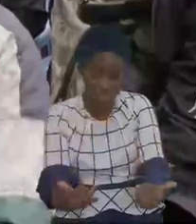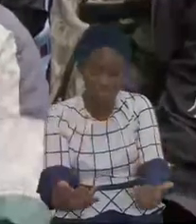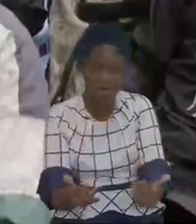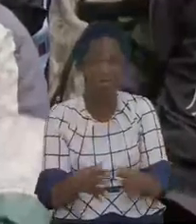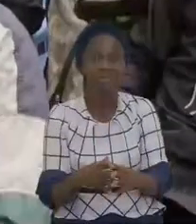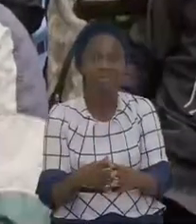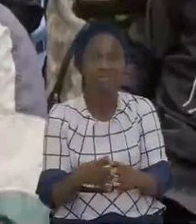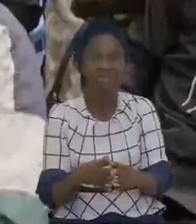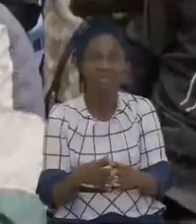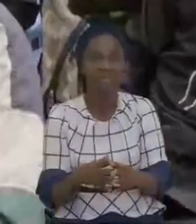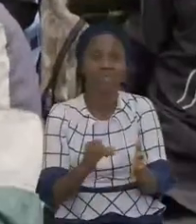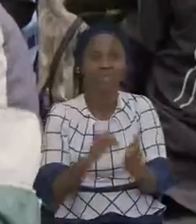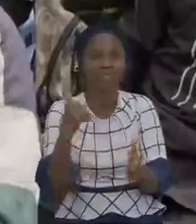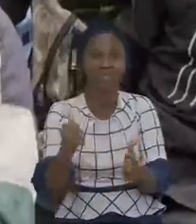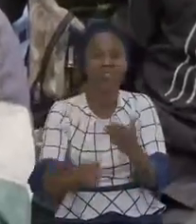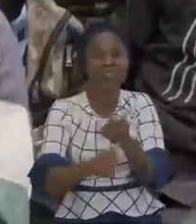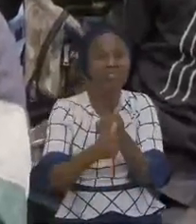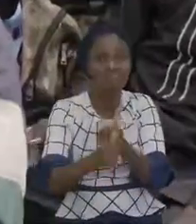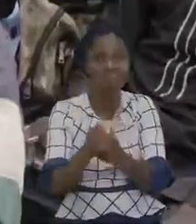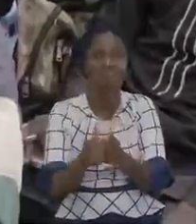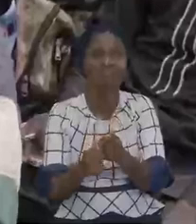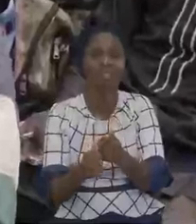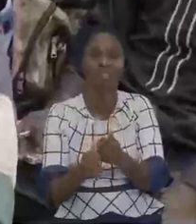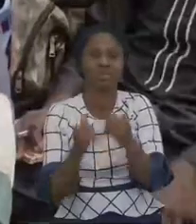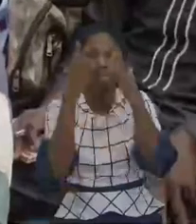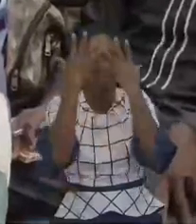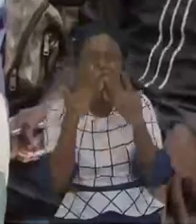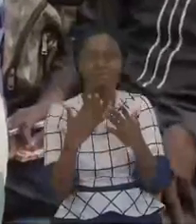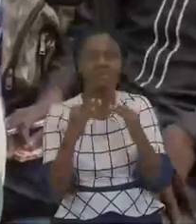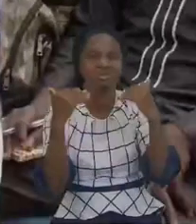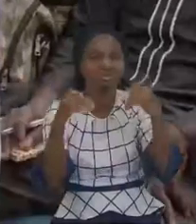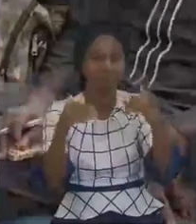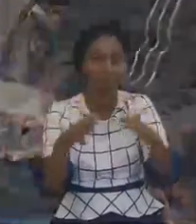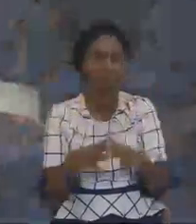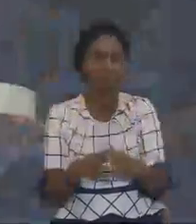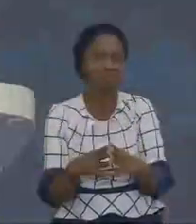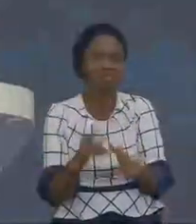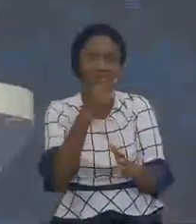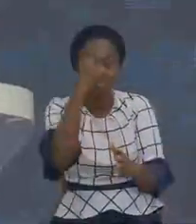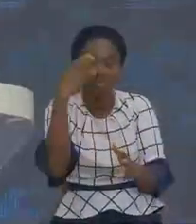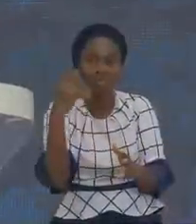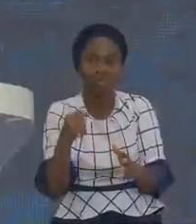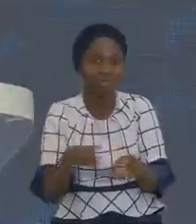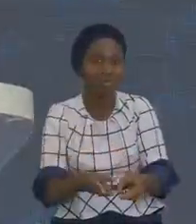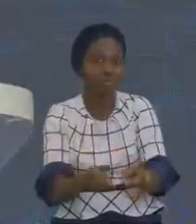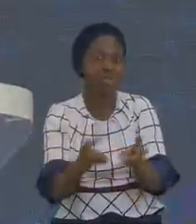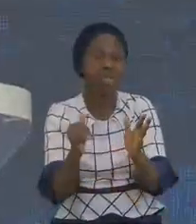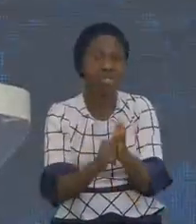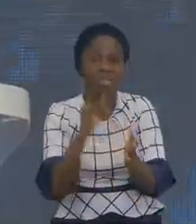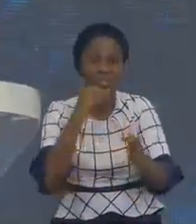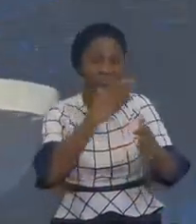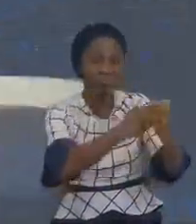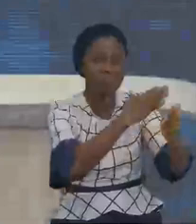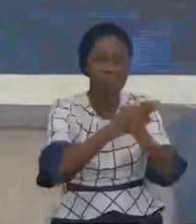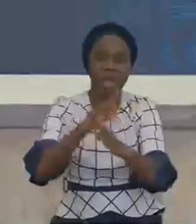Une limitation sérieuse et terrible à cause de la voie barricadée, les défis et les difficultés. Et